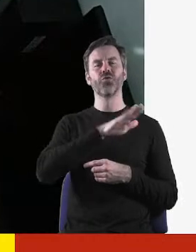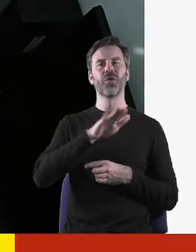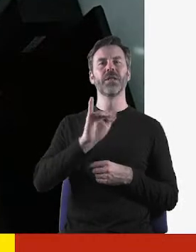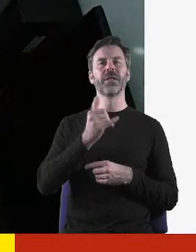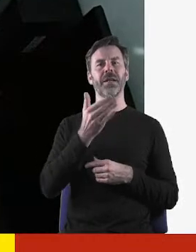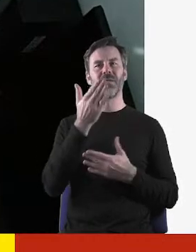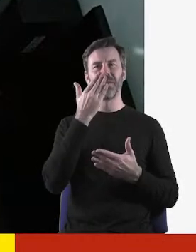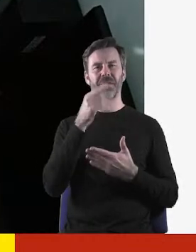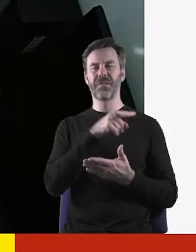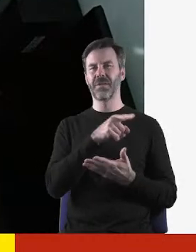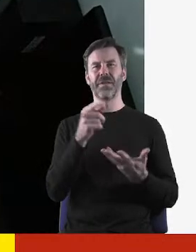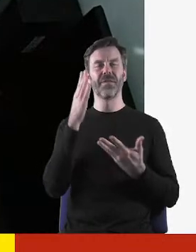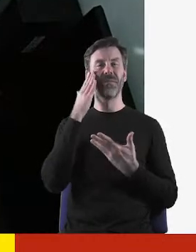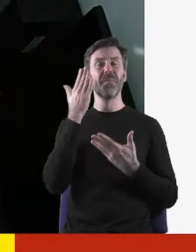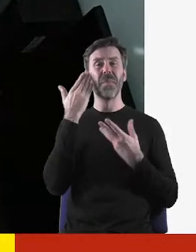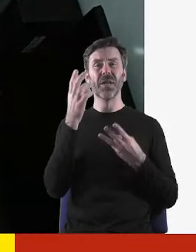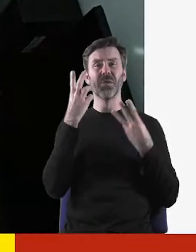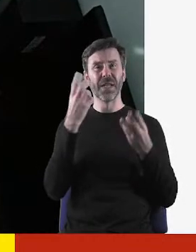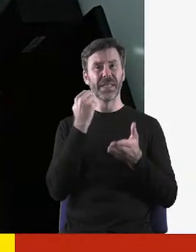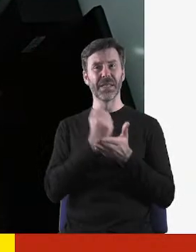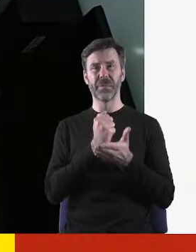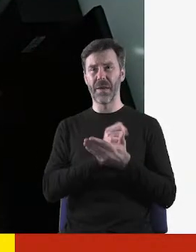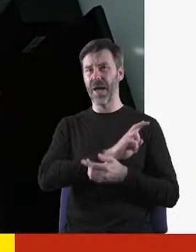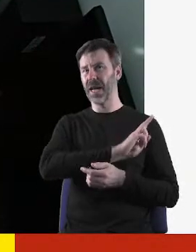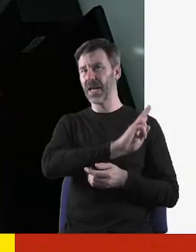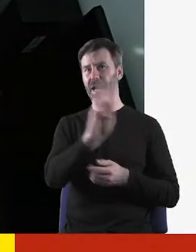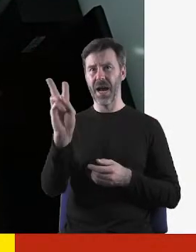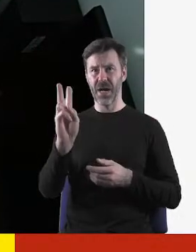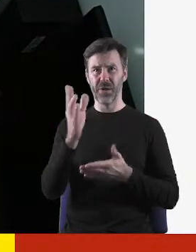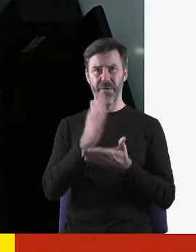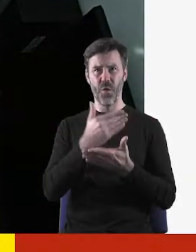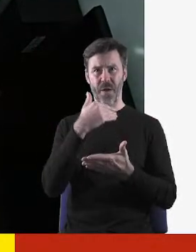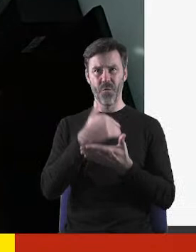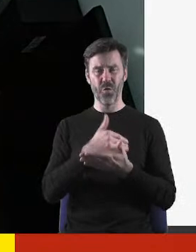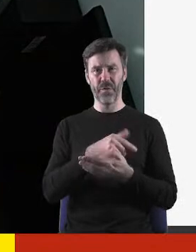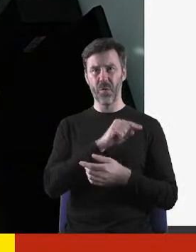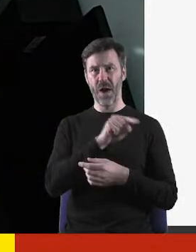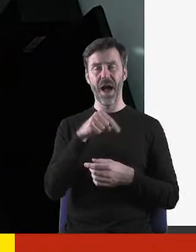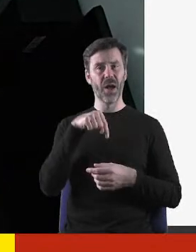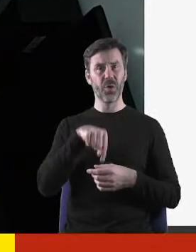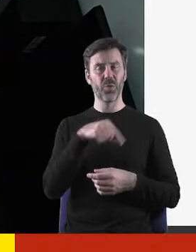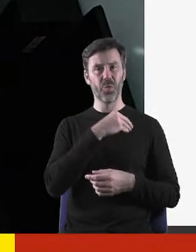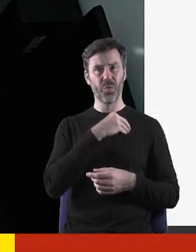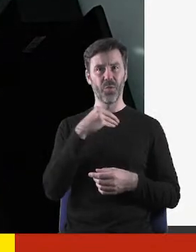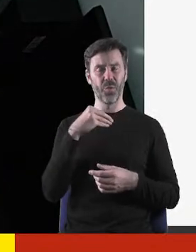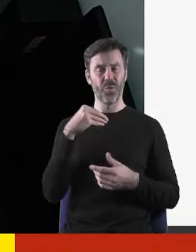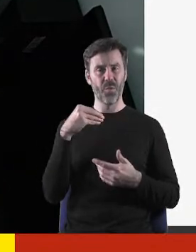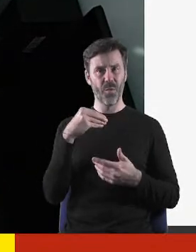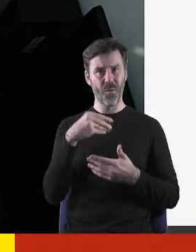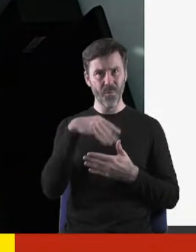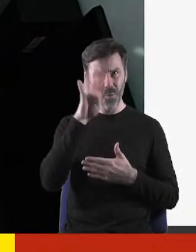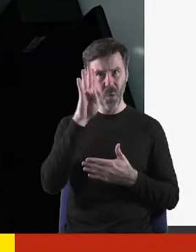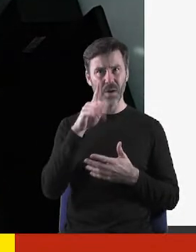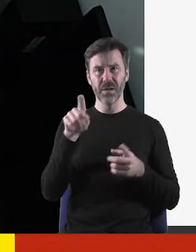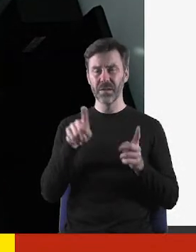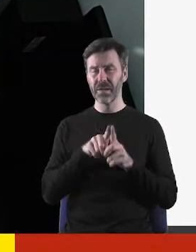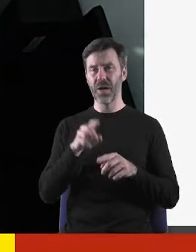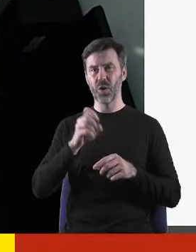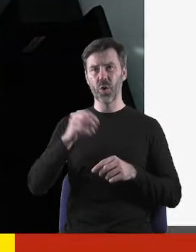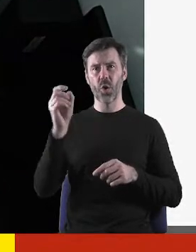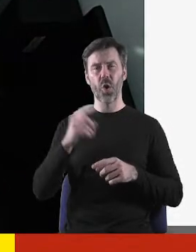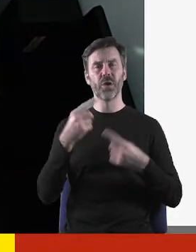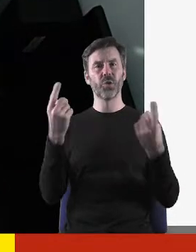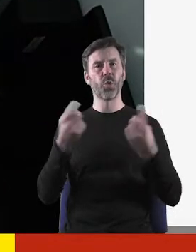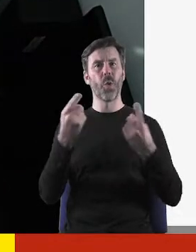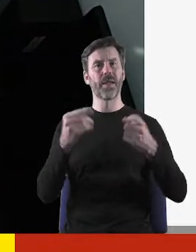jest niezmiernie ważna w każdym województwie, jak i w naszym, pogłębiona jeszcze o sytuację covidową. Proszę